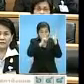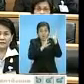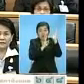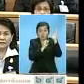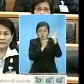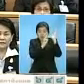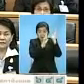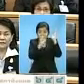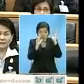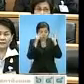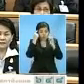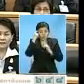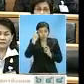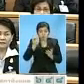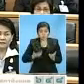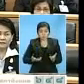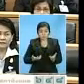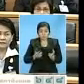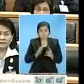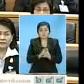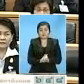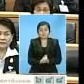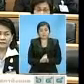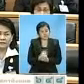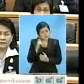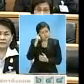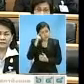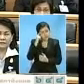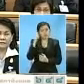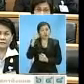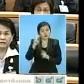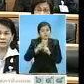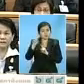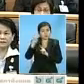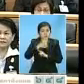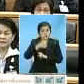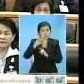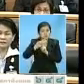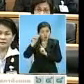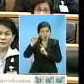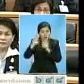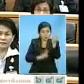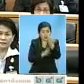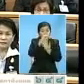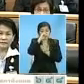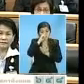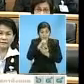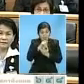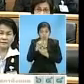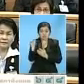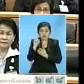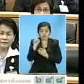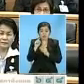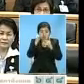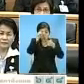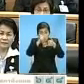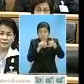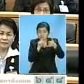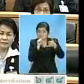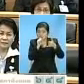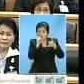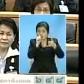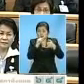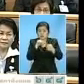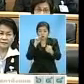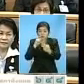พอหรืออย่างไรหรือก็มีความคิดเห็นประการที่2ก็คือว่าประเทศไทยมีคนดีมีความรู้มีความสามารถที่เห